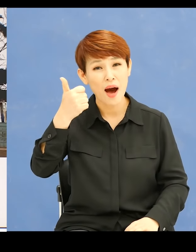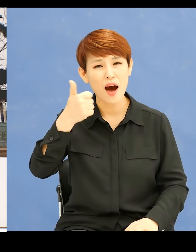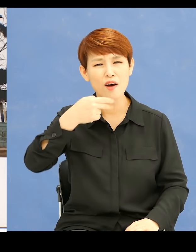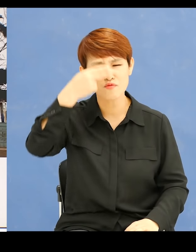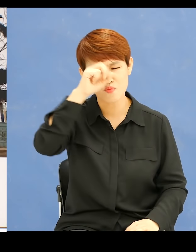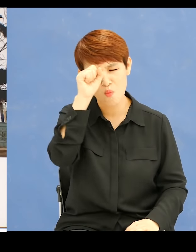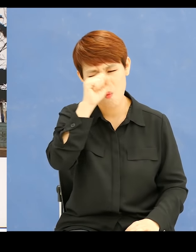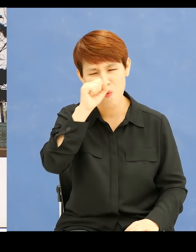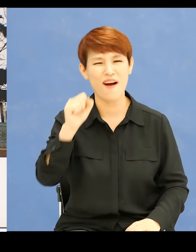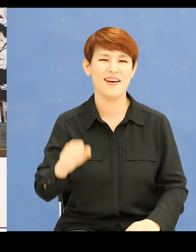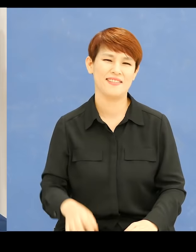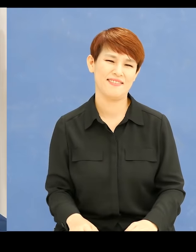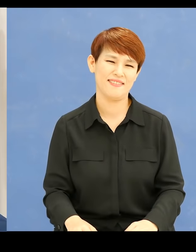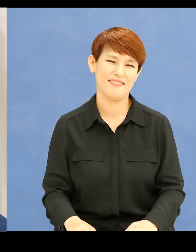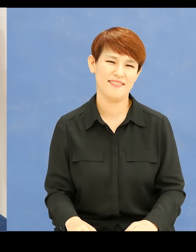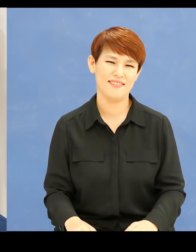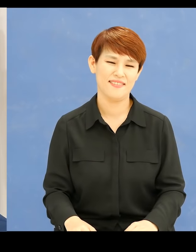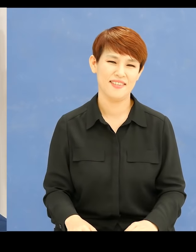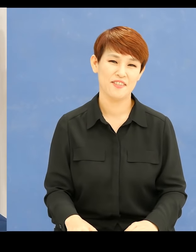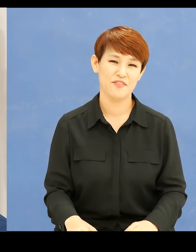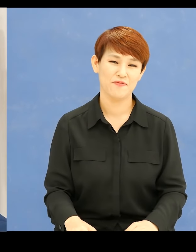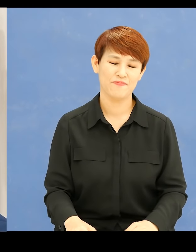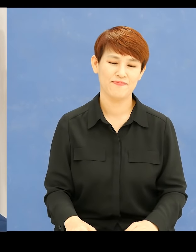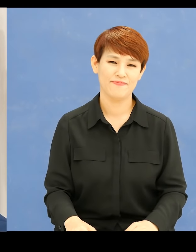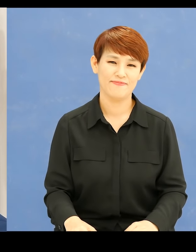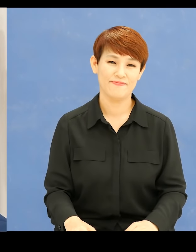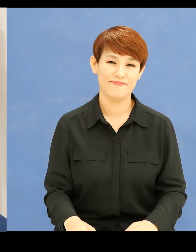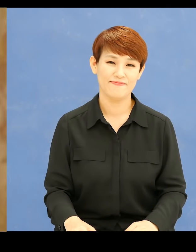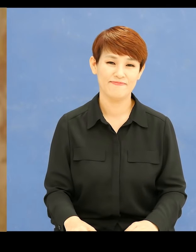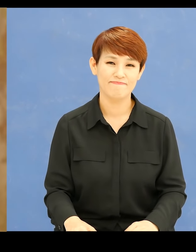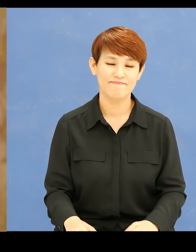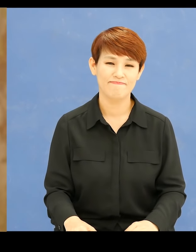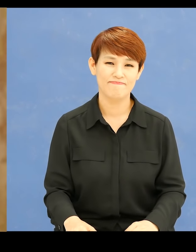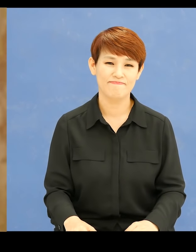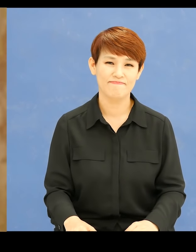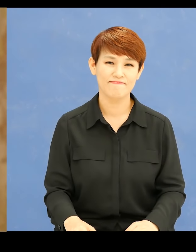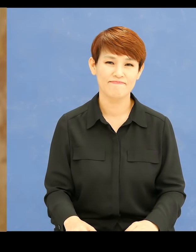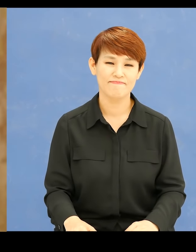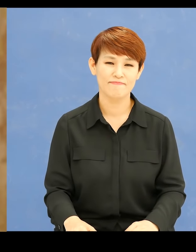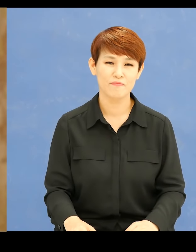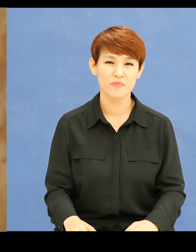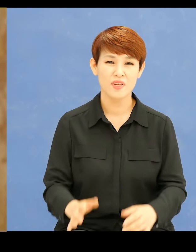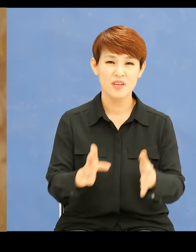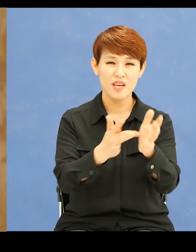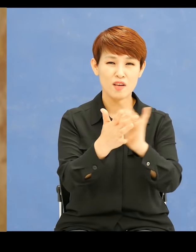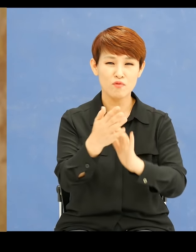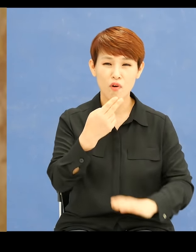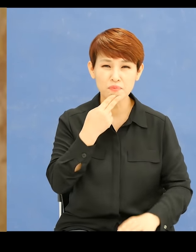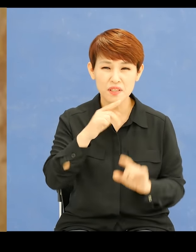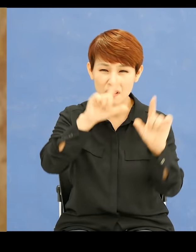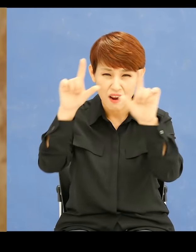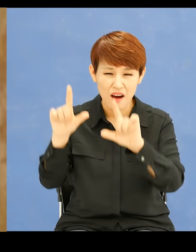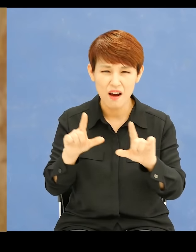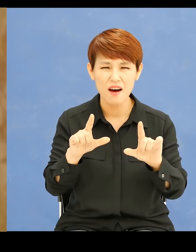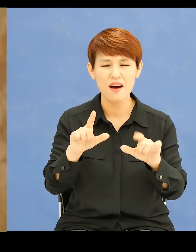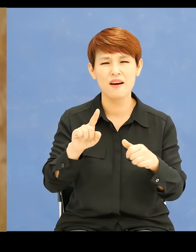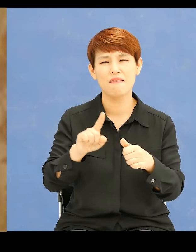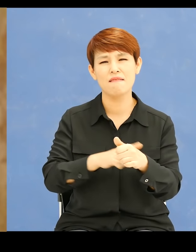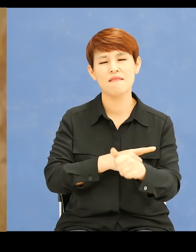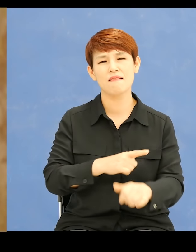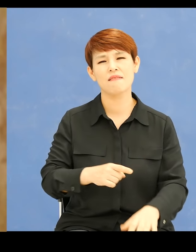술에 대한 우리는 그게 많았어요. 어머니하고도 이렇게 다툼도 있었고 네, 네. 근데 지나다 보니까 예수 없이 살았던 분이 술 없이